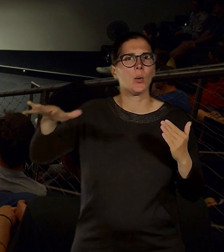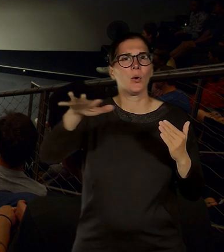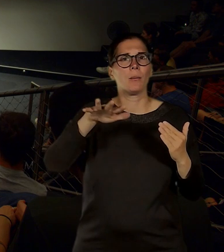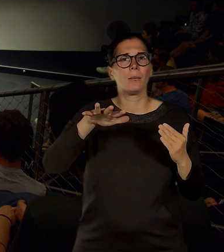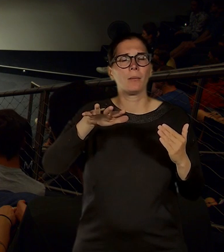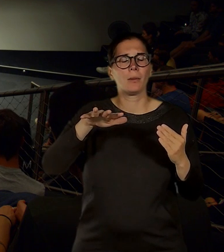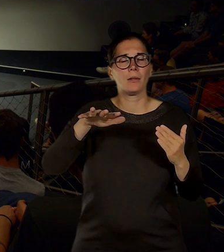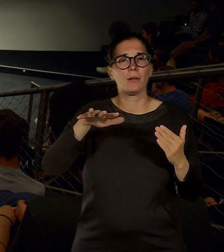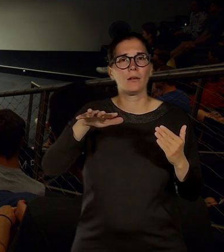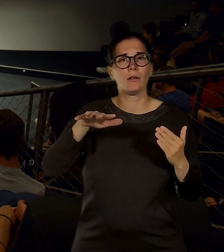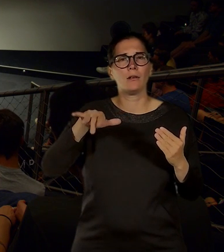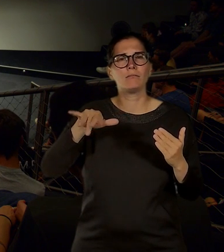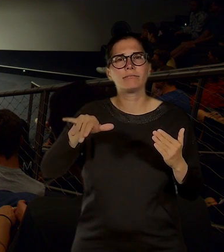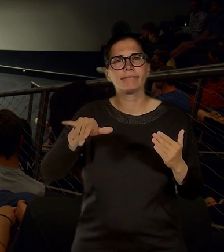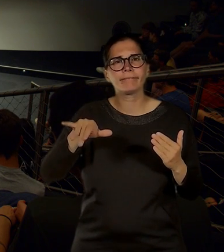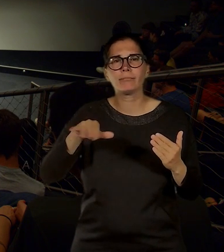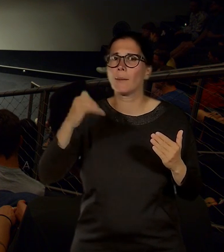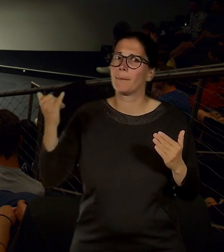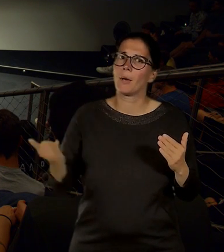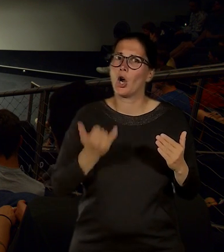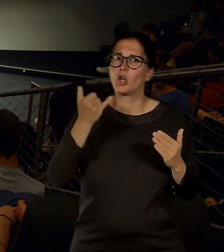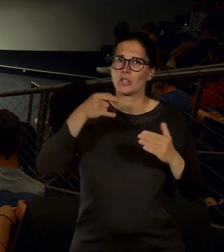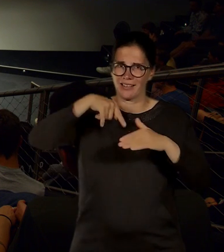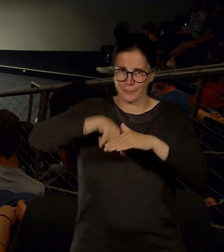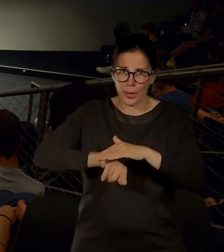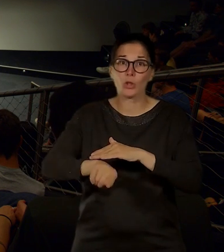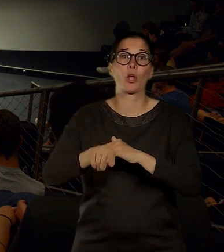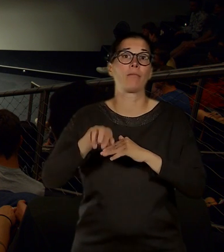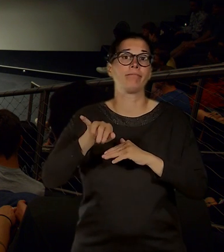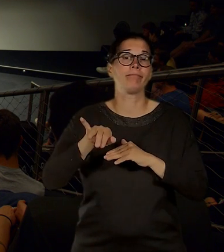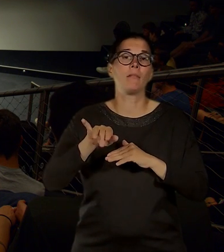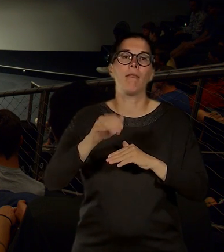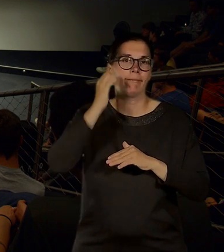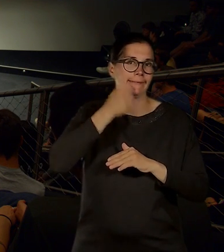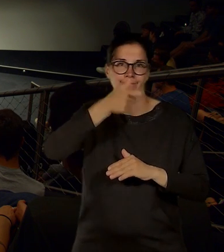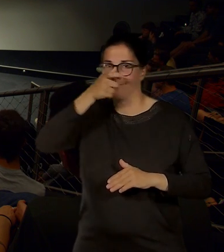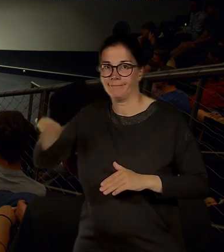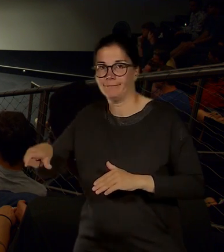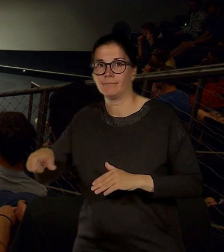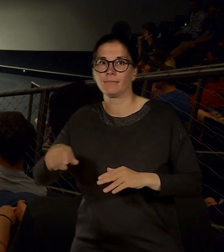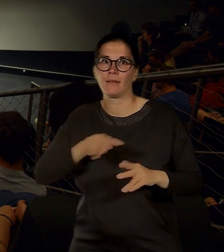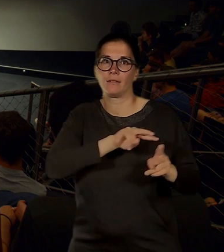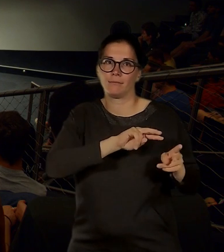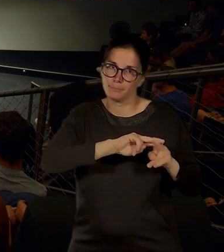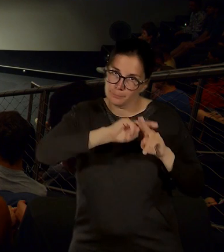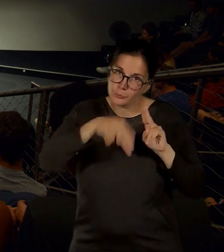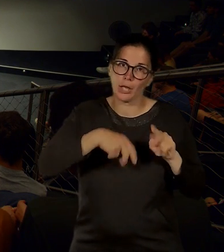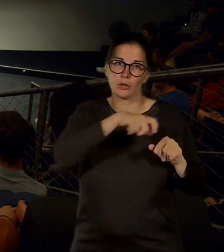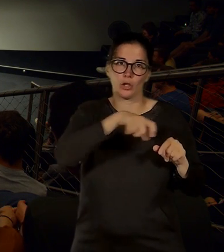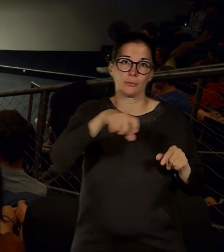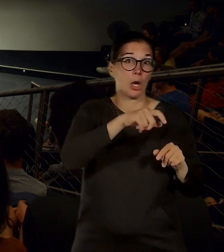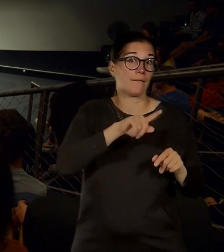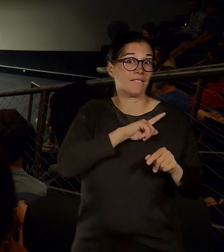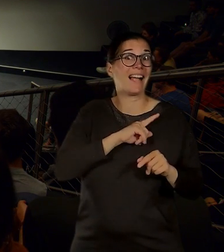vlastně je ještě dneska pořád ten podchod, tak vlastně lidi ten podchod úplně přestali používat. Já jsem sám zažil situaci,